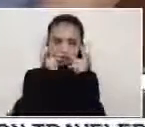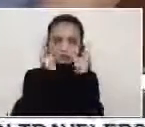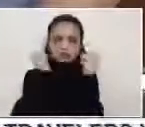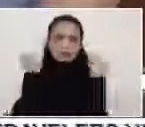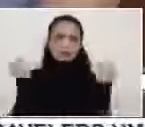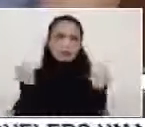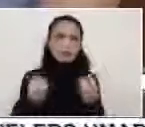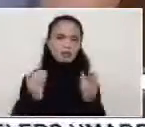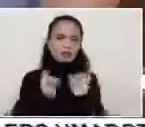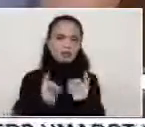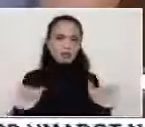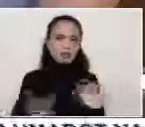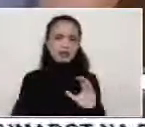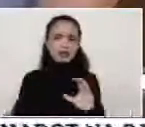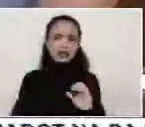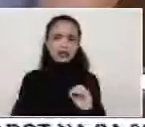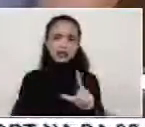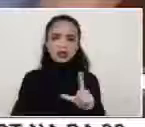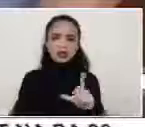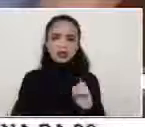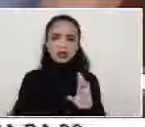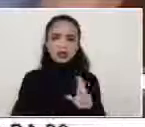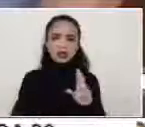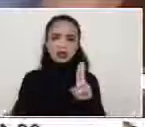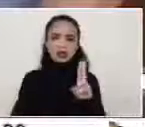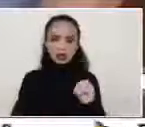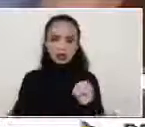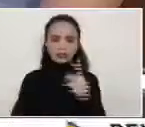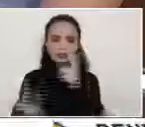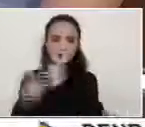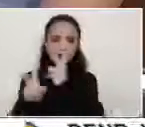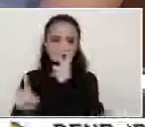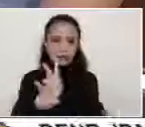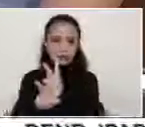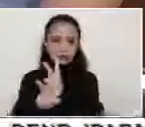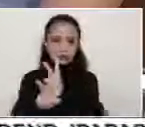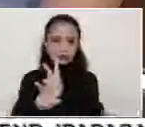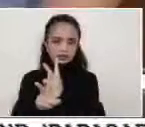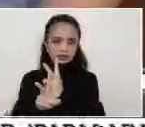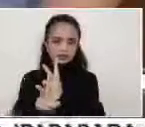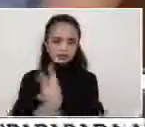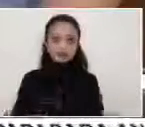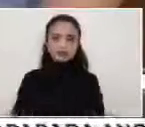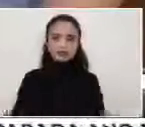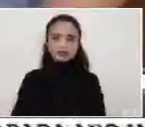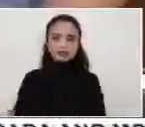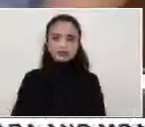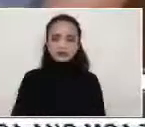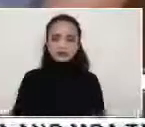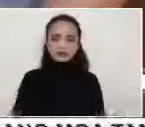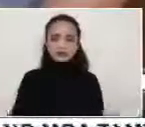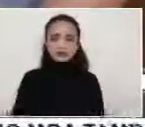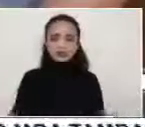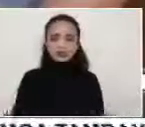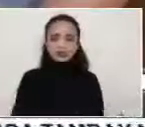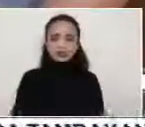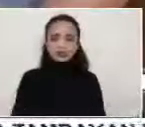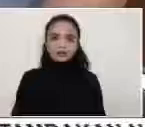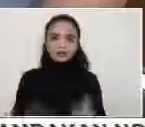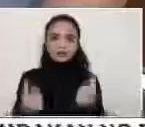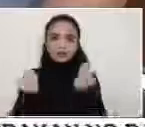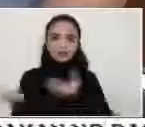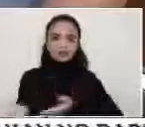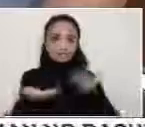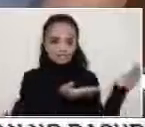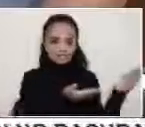City. Hindi rin nakalusot sa pulisya ang top 1 most wanted sa National Capital Region at ang drug suspect